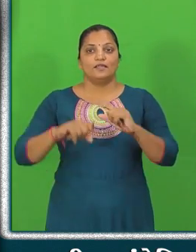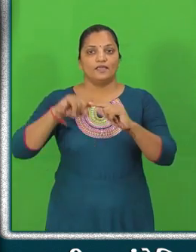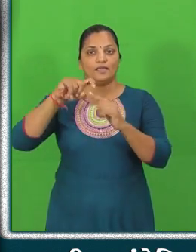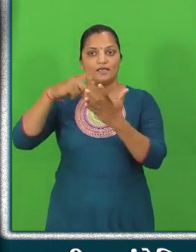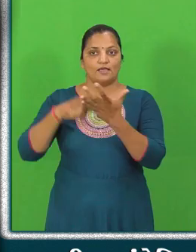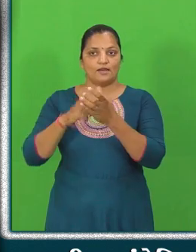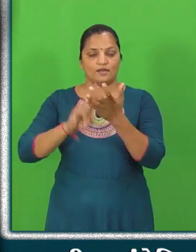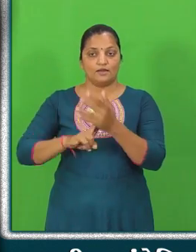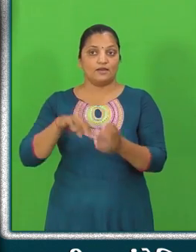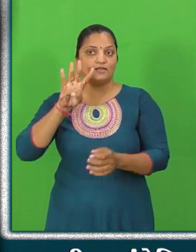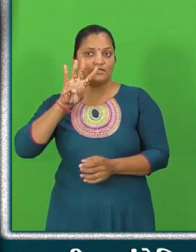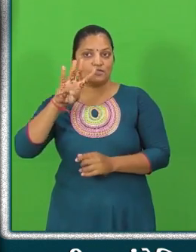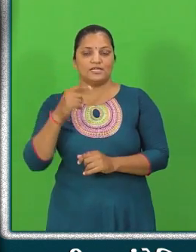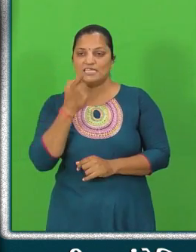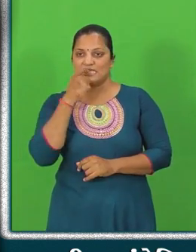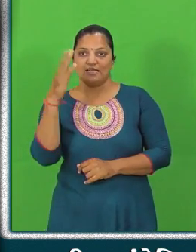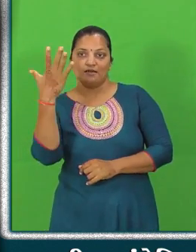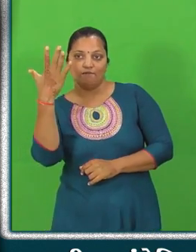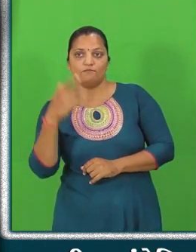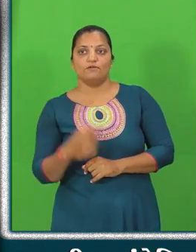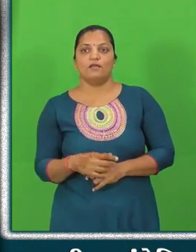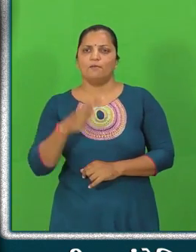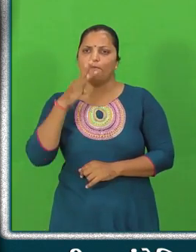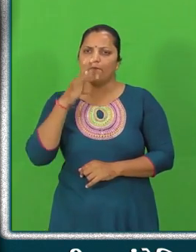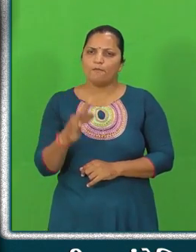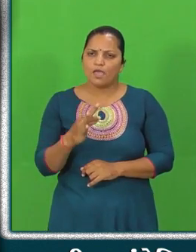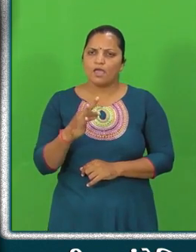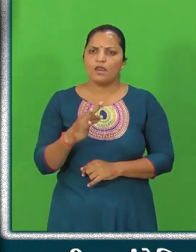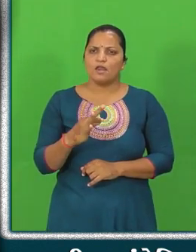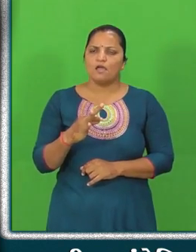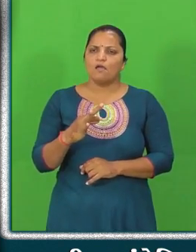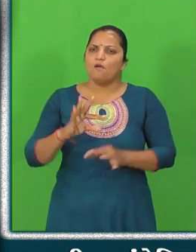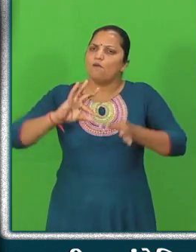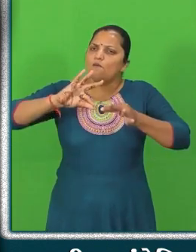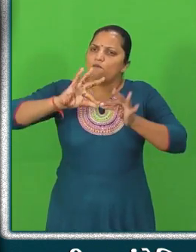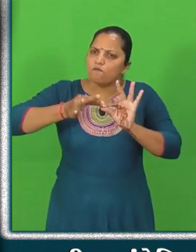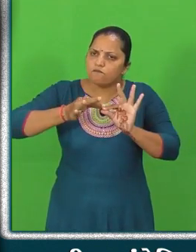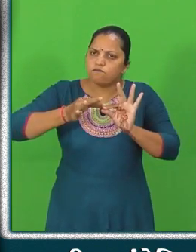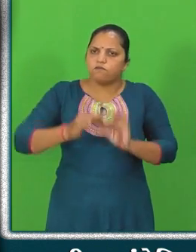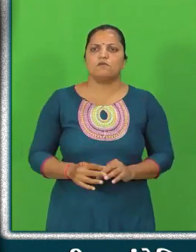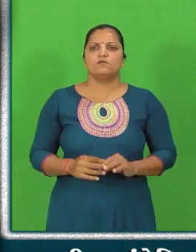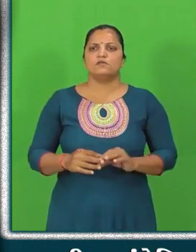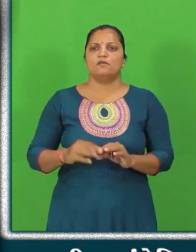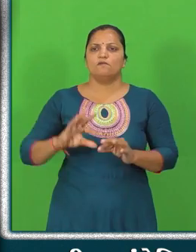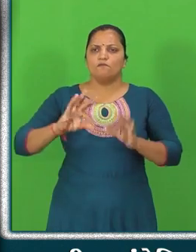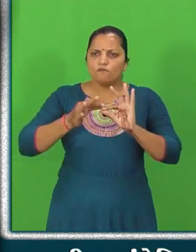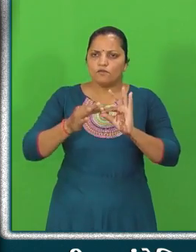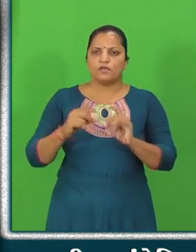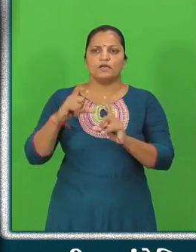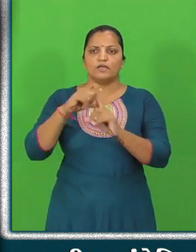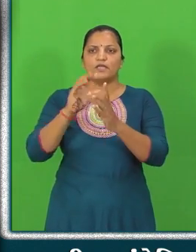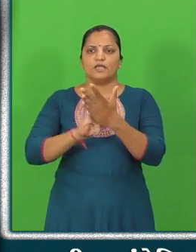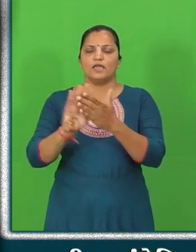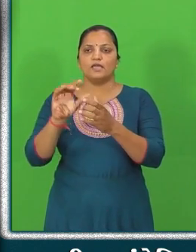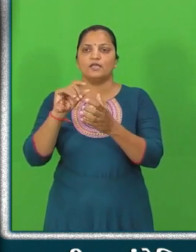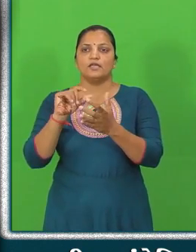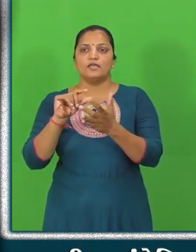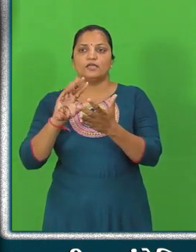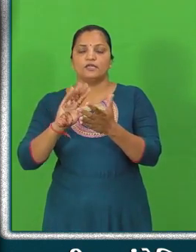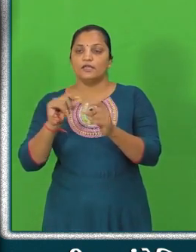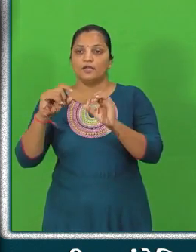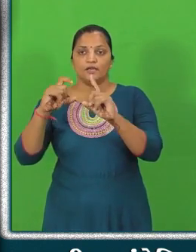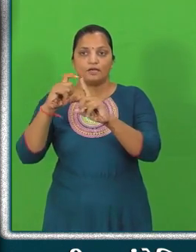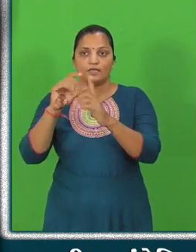આપણું એ છે કે અરીસાના મુખ્ય અક્ષ સાથે નિશ્ચિત કરેલ કોણ બનાવીને ધ્રુવ પરથી આપાત થતું કિરણ.